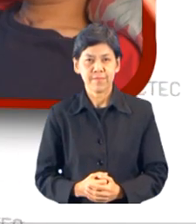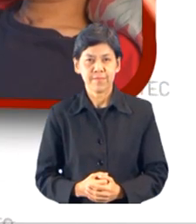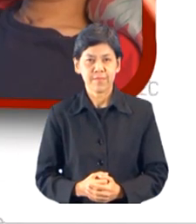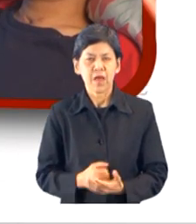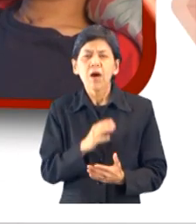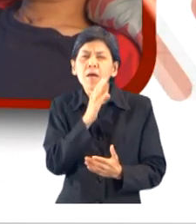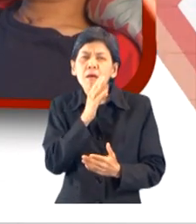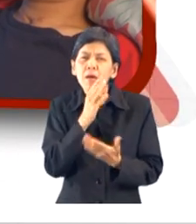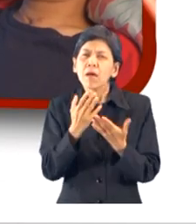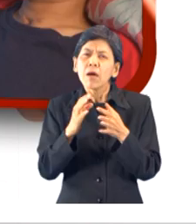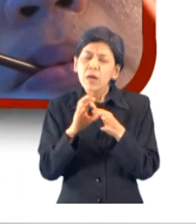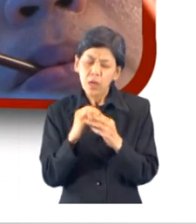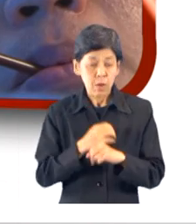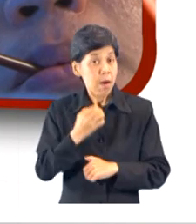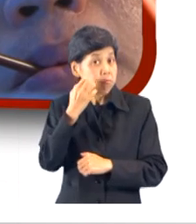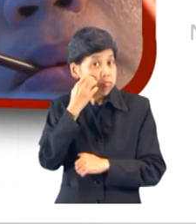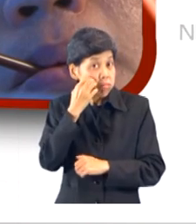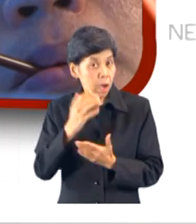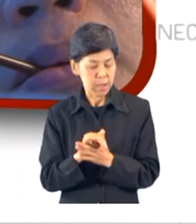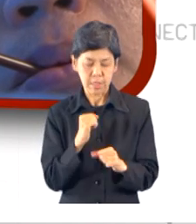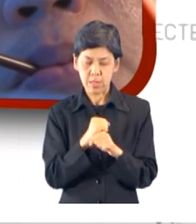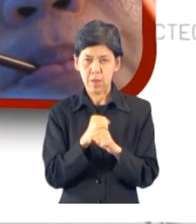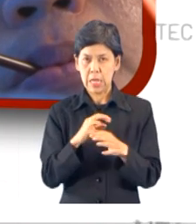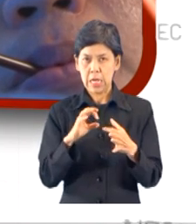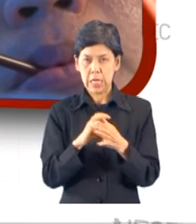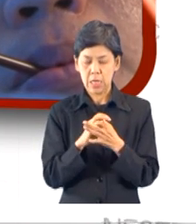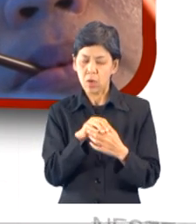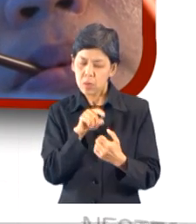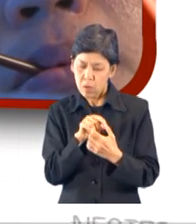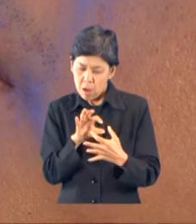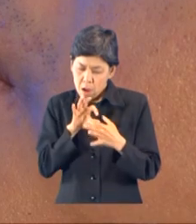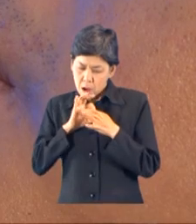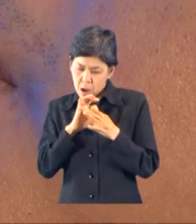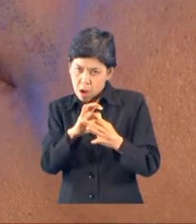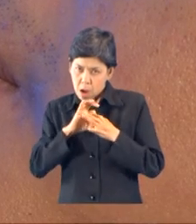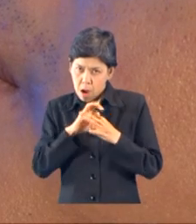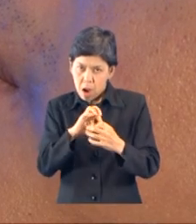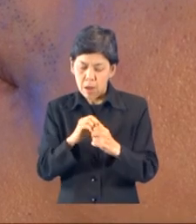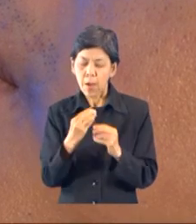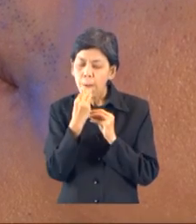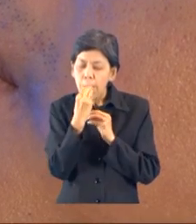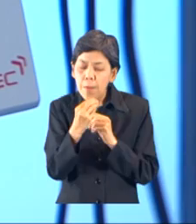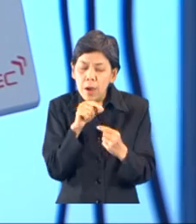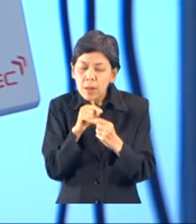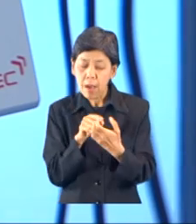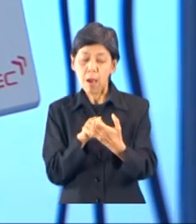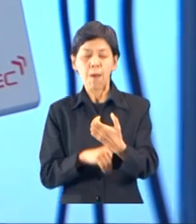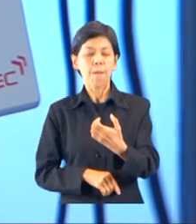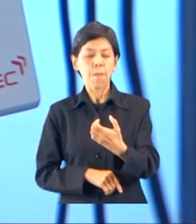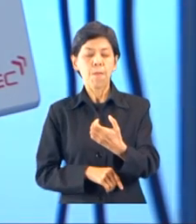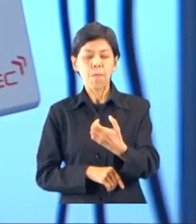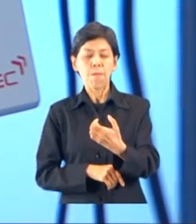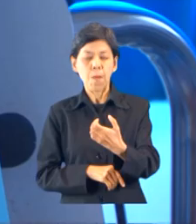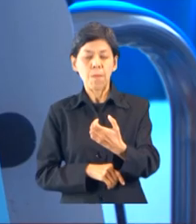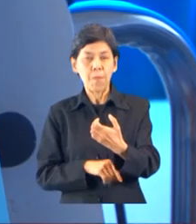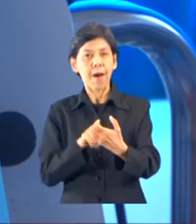ตัวนี้จะเป็นในเรื่องของโทรศัพท์นะครับจะใช้ระบบการสแกนควบคุม โดยการเป่าเป็นโทรศัพท์ที่จะ